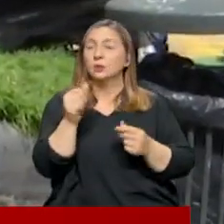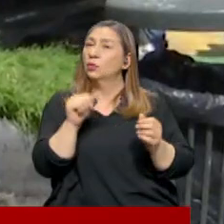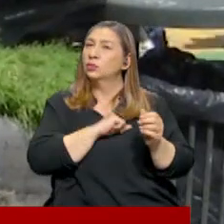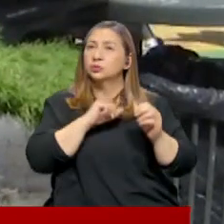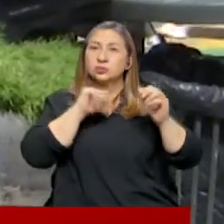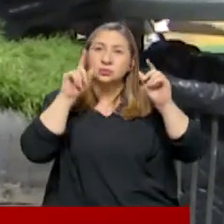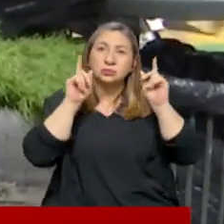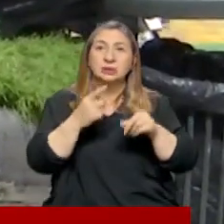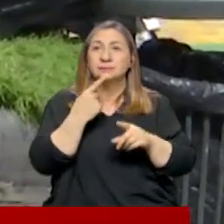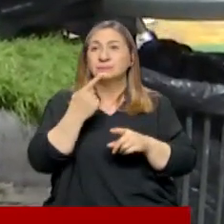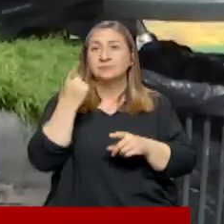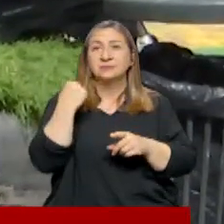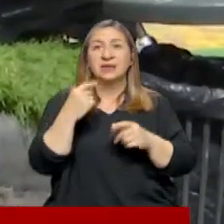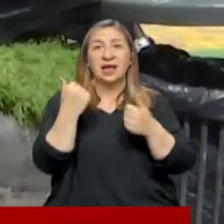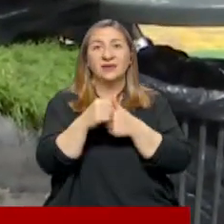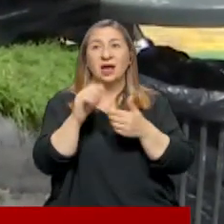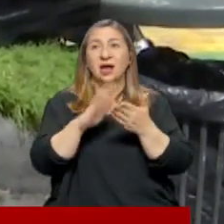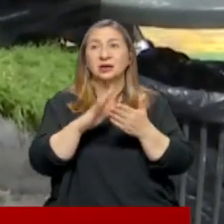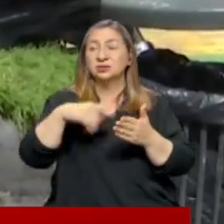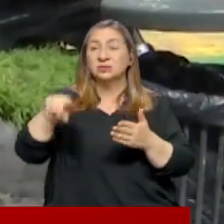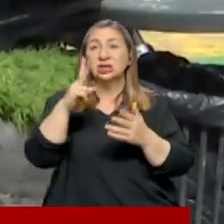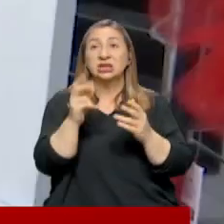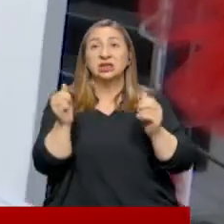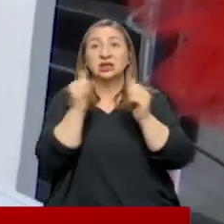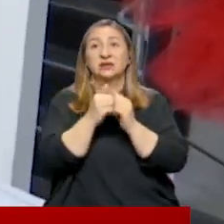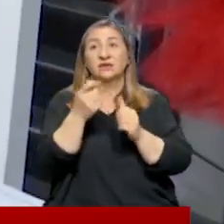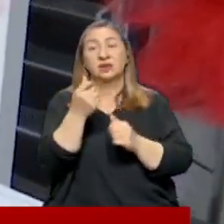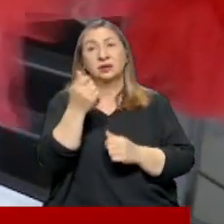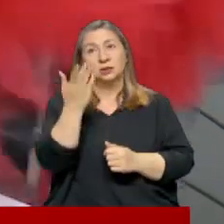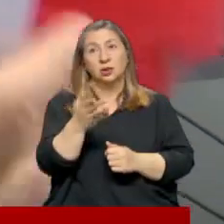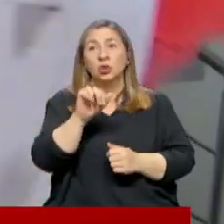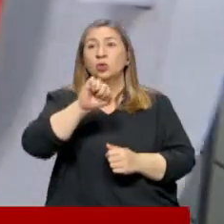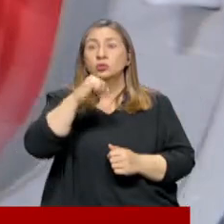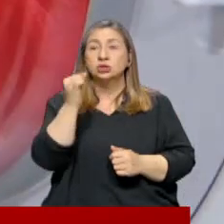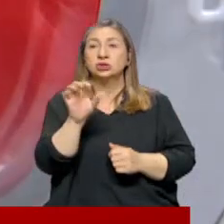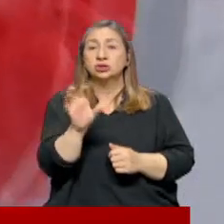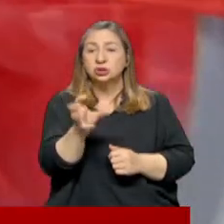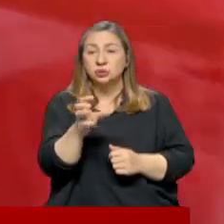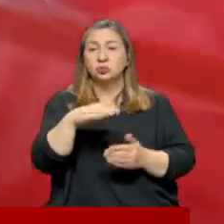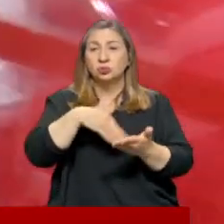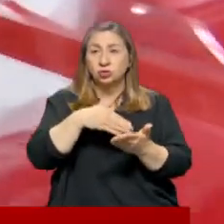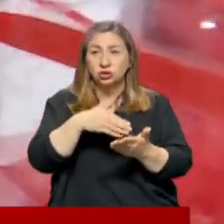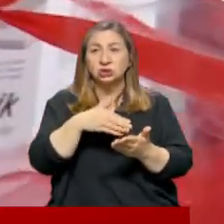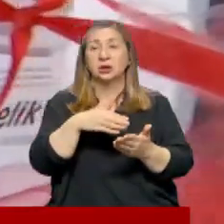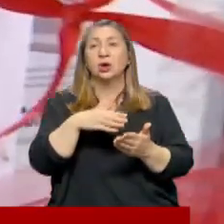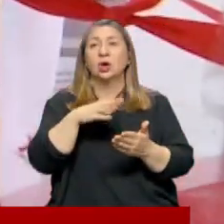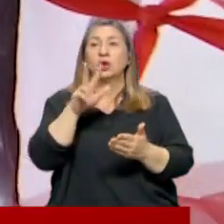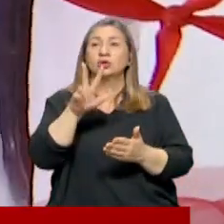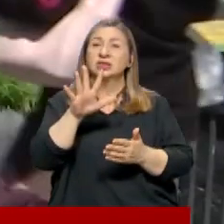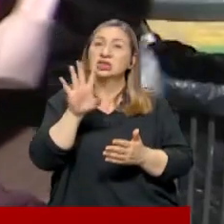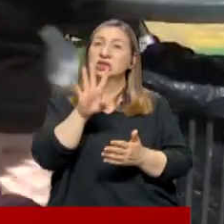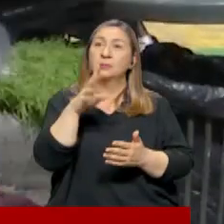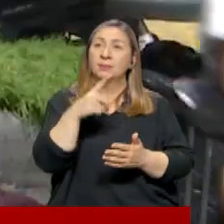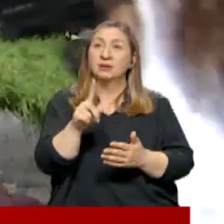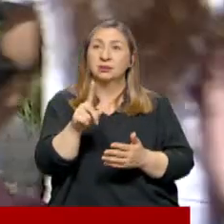korkunç. Yani geçen sene evlenen arkadaşlarımızın iki katı fiyatlarında şu anda. Buzdolabı, çamaşır makinesi, bulaşık makinesi hani 35-40 bin